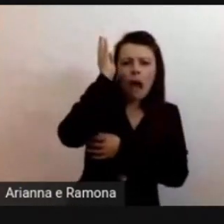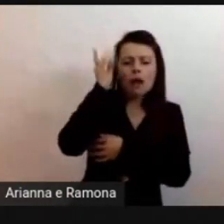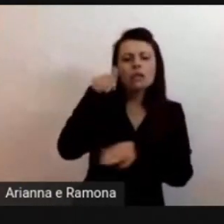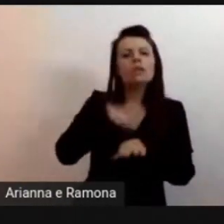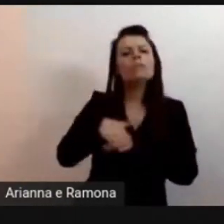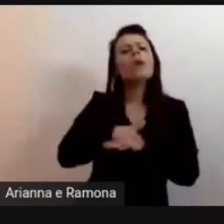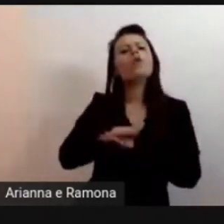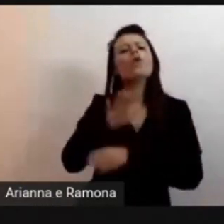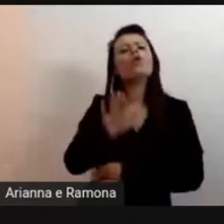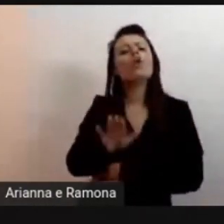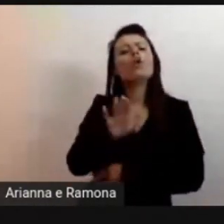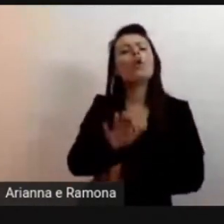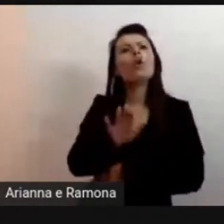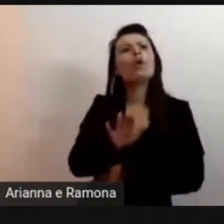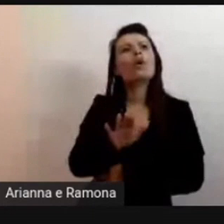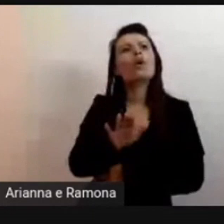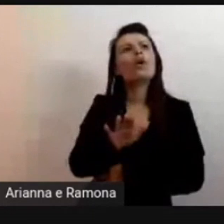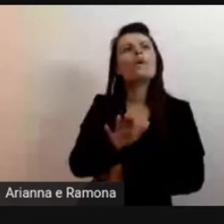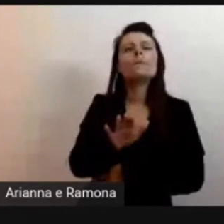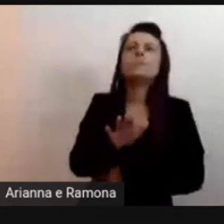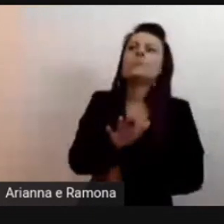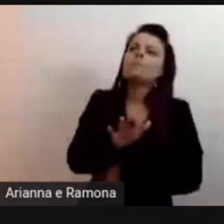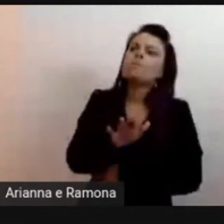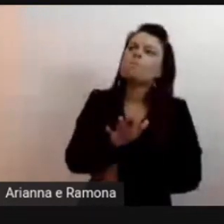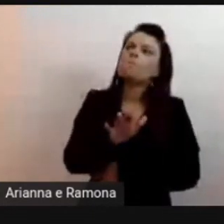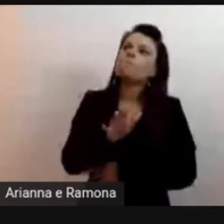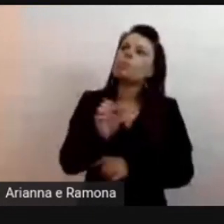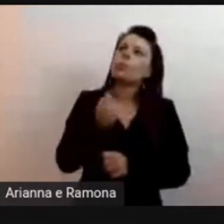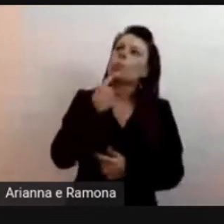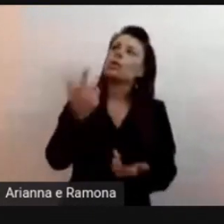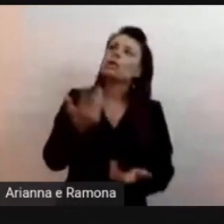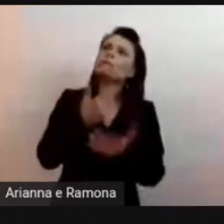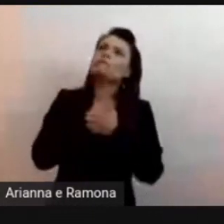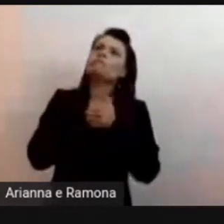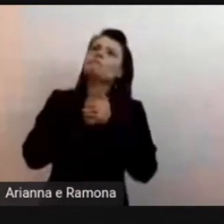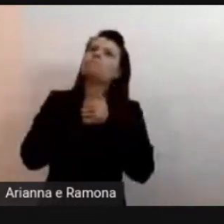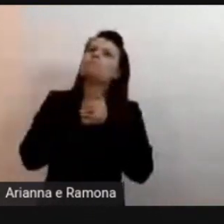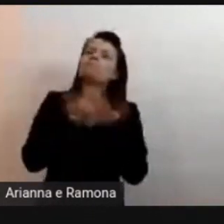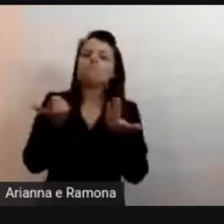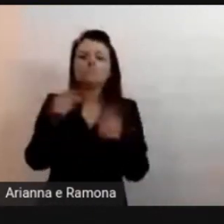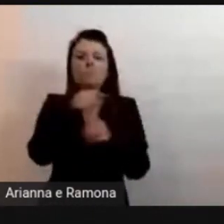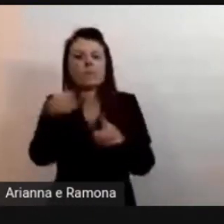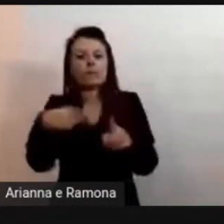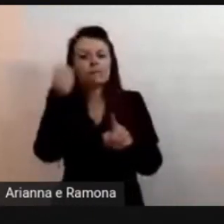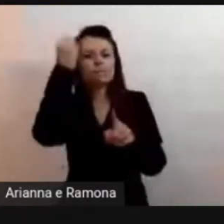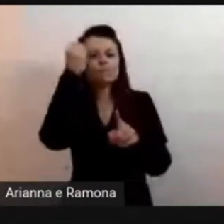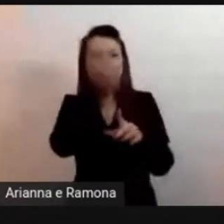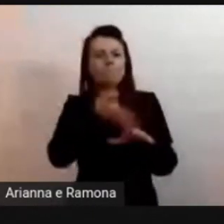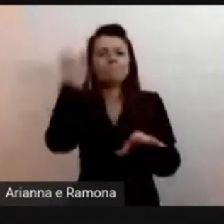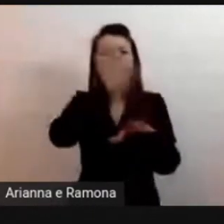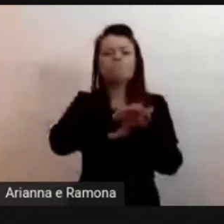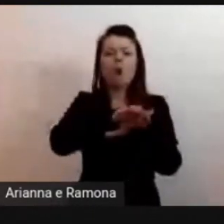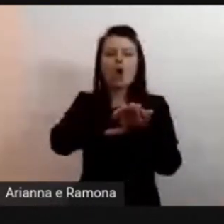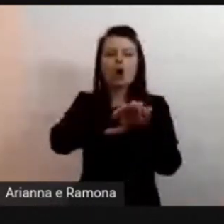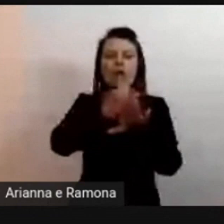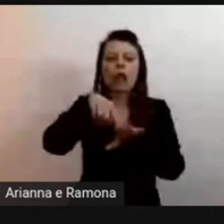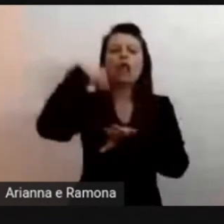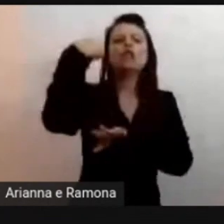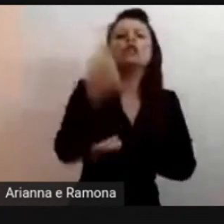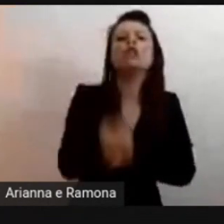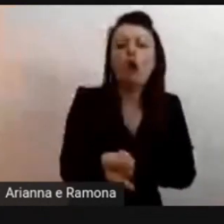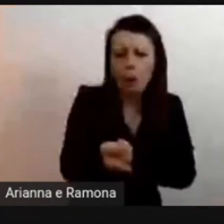concepire la prostituire un aldilà è un modo cioè la